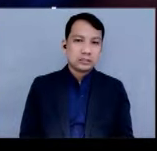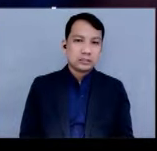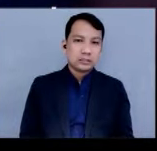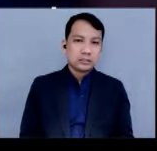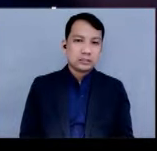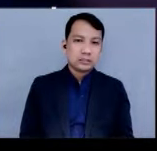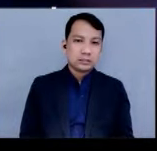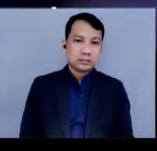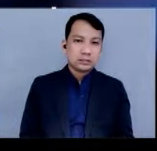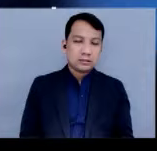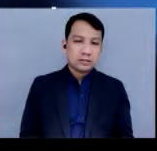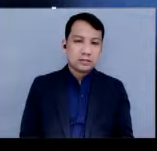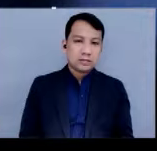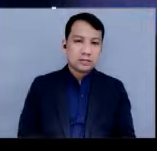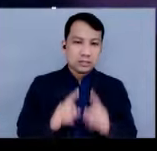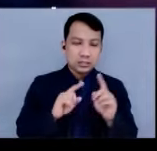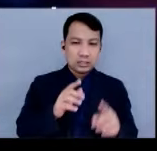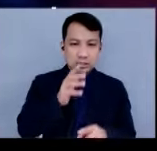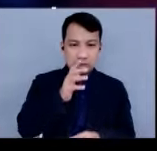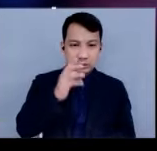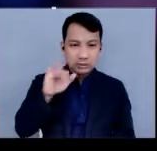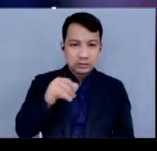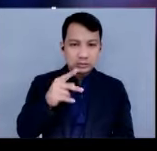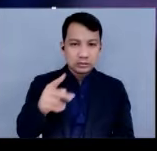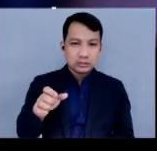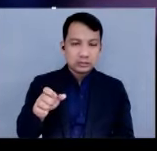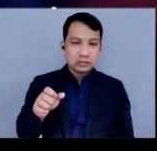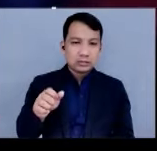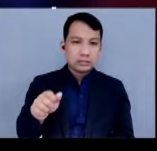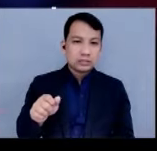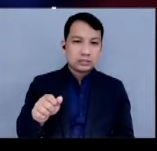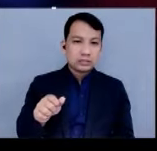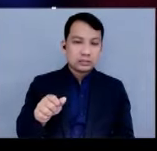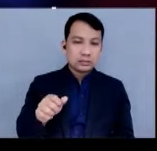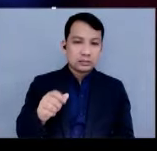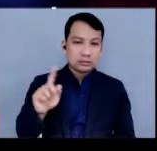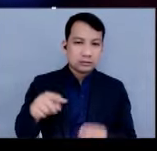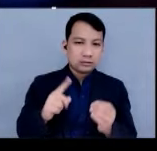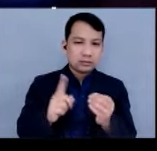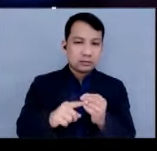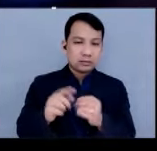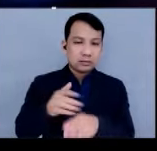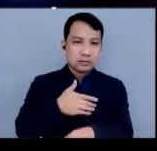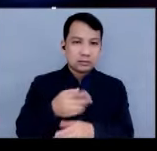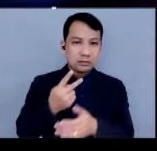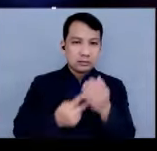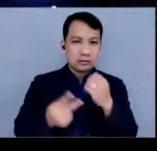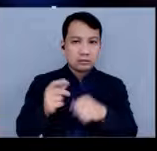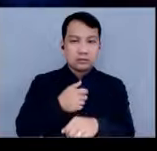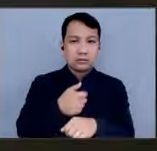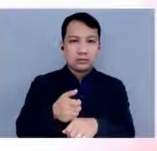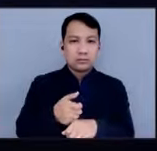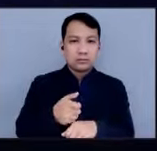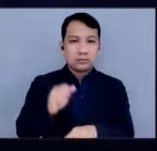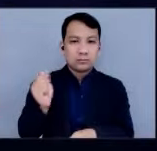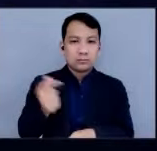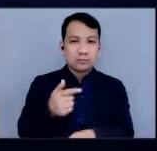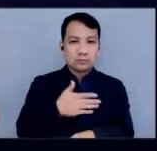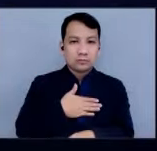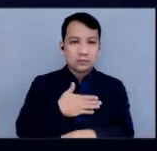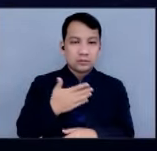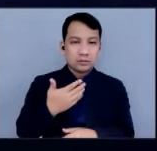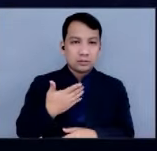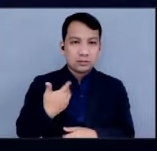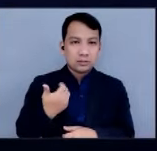Sa pahayag ng nanay ni Jake Zairo sa si Raquel Pempenco tungkol sa pagkanta ng dalawang singer ng All By Myself. Matatandaan